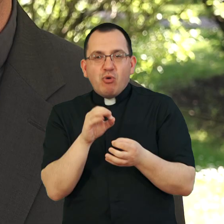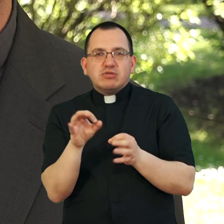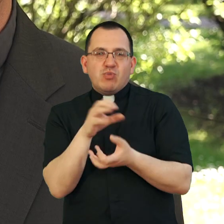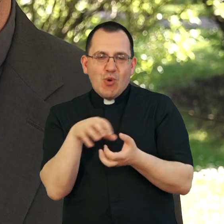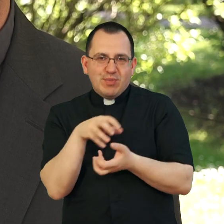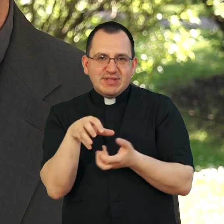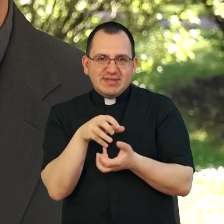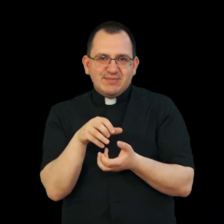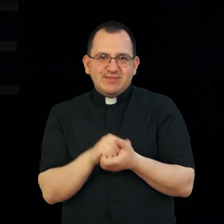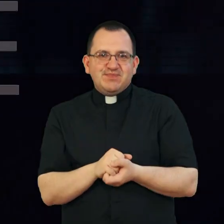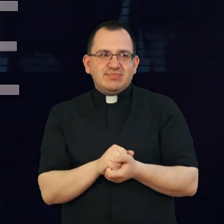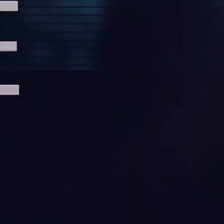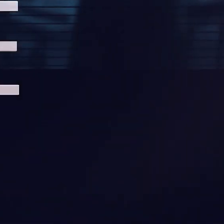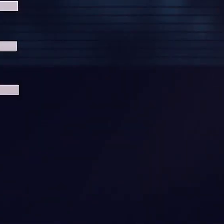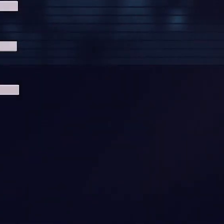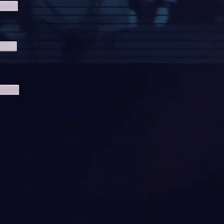obiteljima.